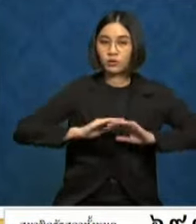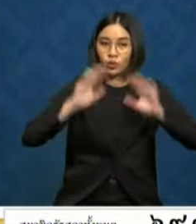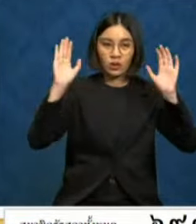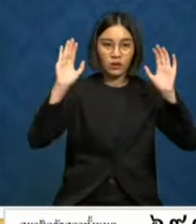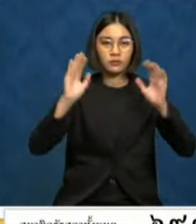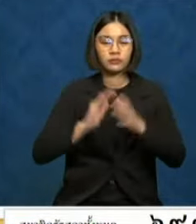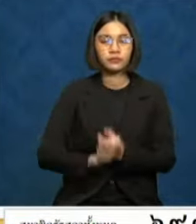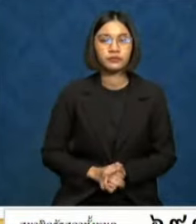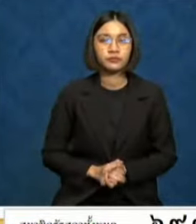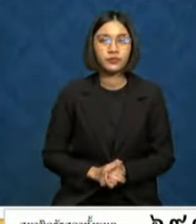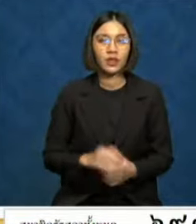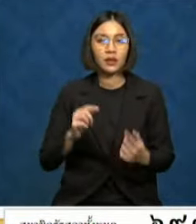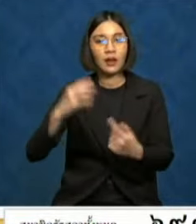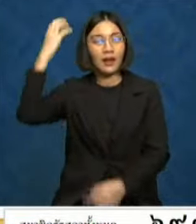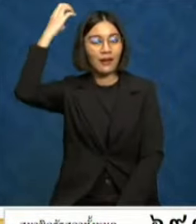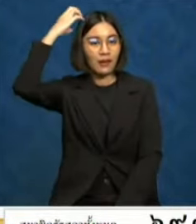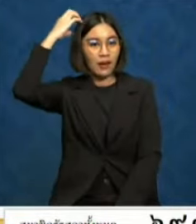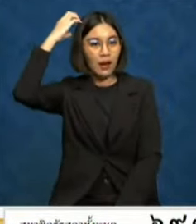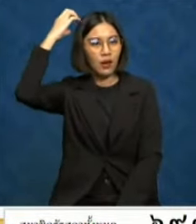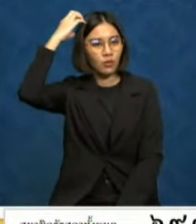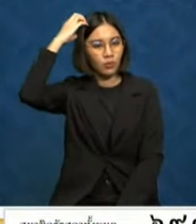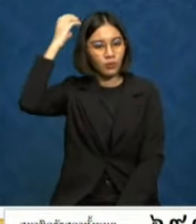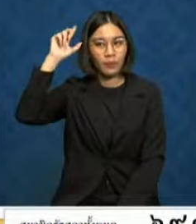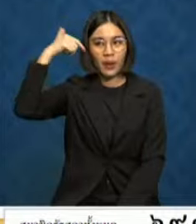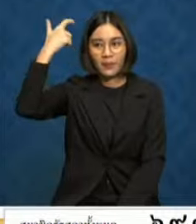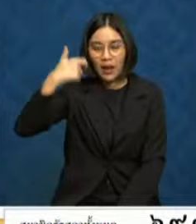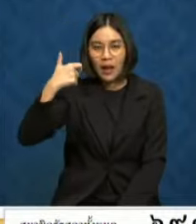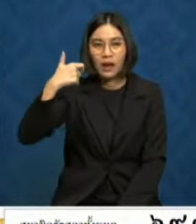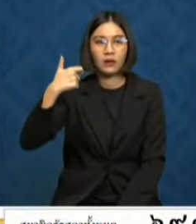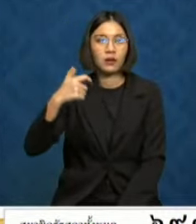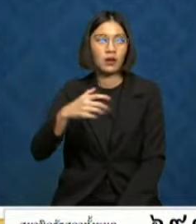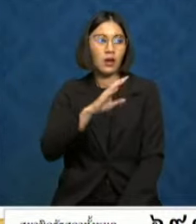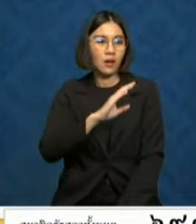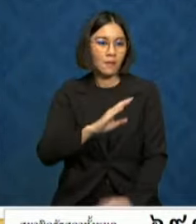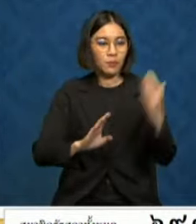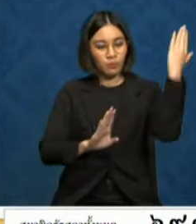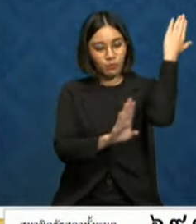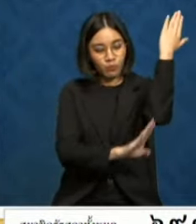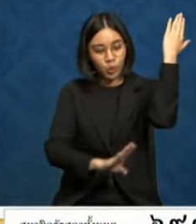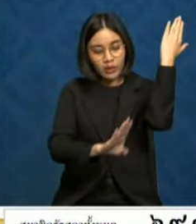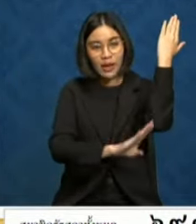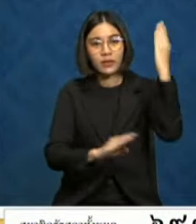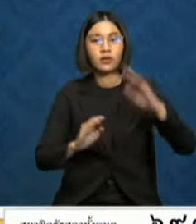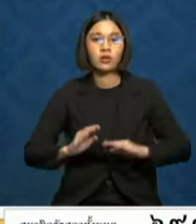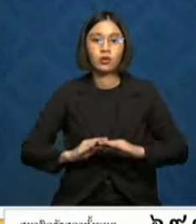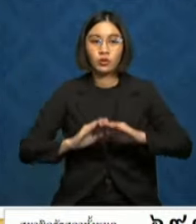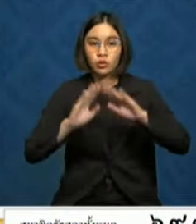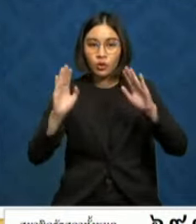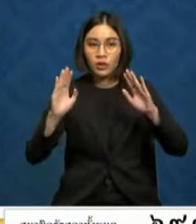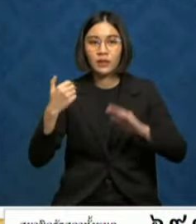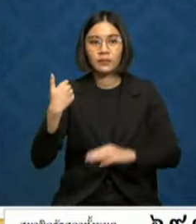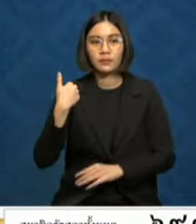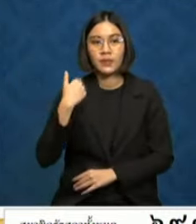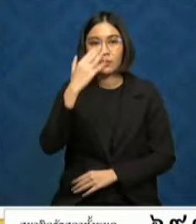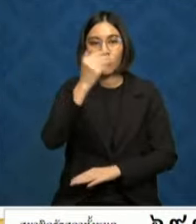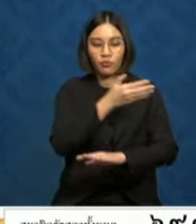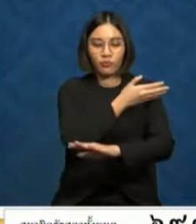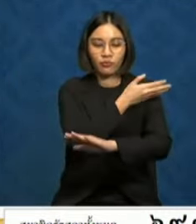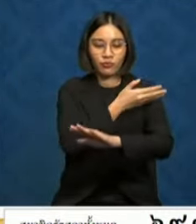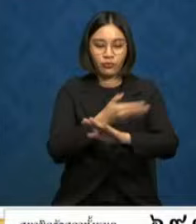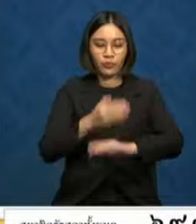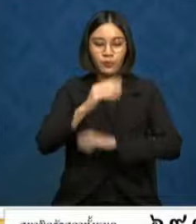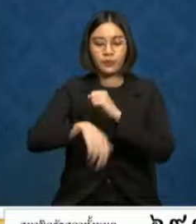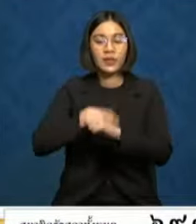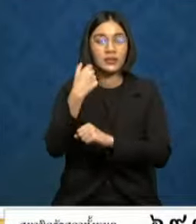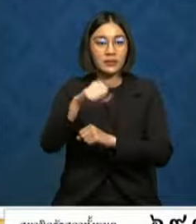ประเภทนะครับส่วนลาวเมียนมาและบรูไนนั้นยกเลิกประหารชีวิตในทางปฏิบัติเพราะไม่มีการประหารชีวิตมา10ปีแล้วติดต่